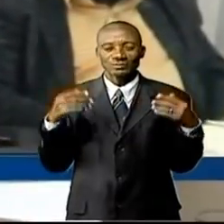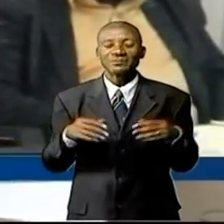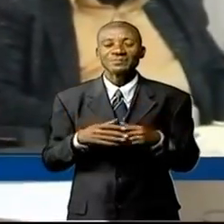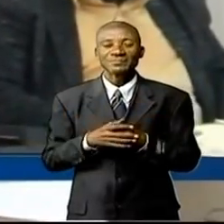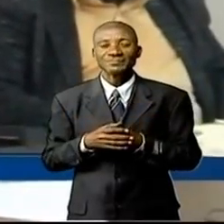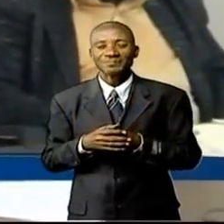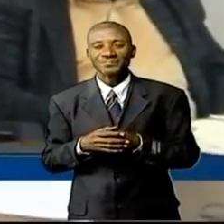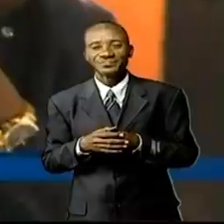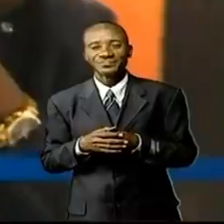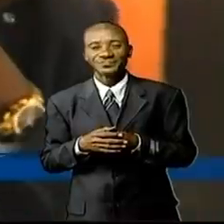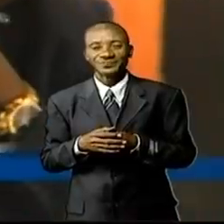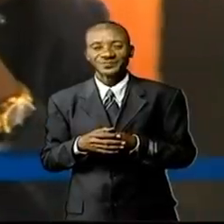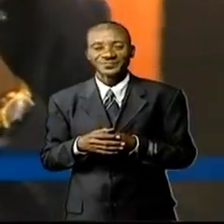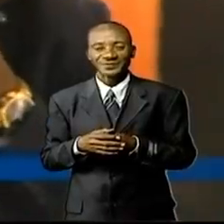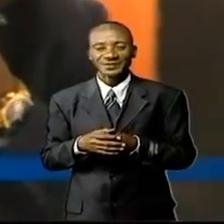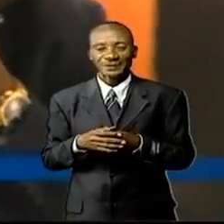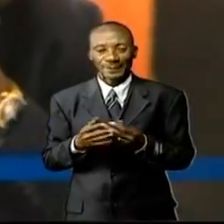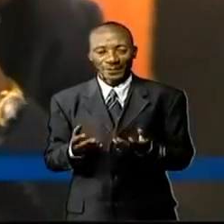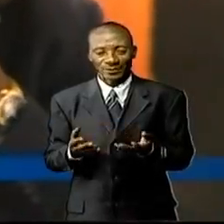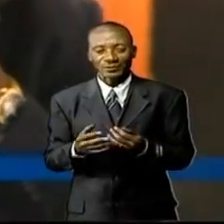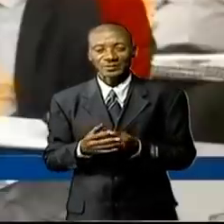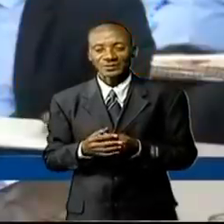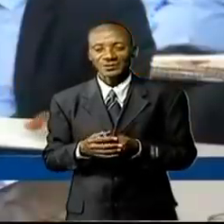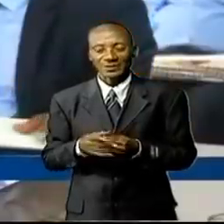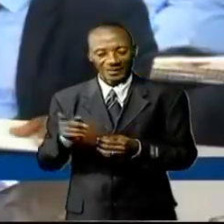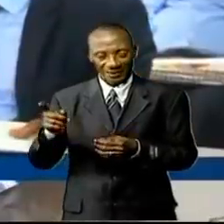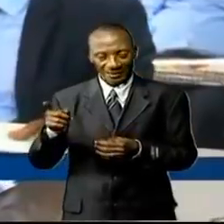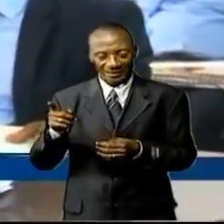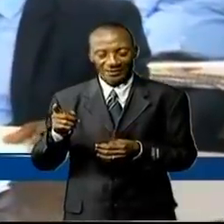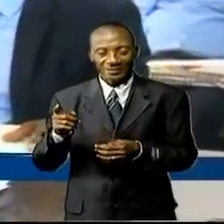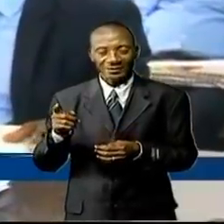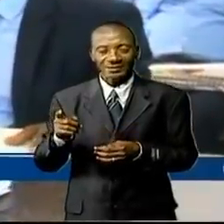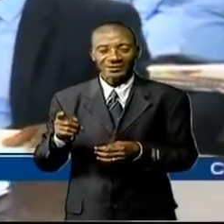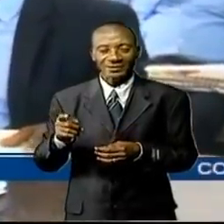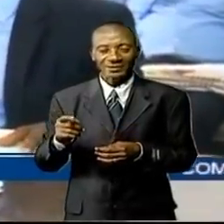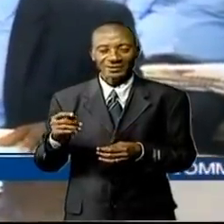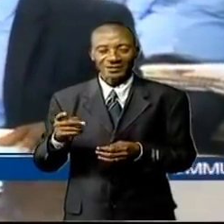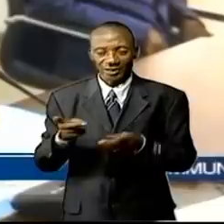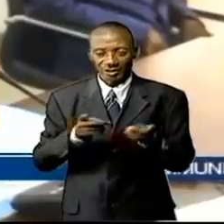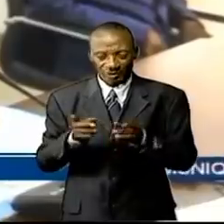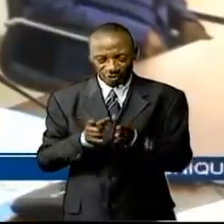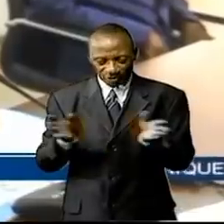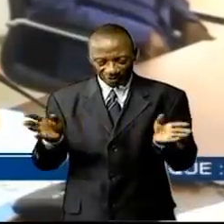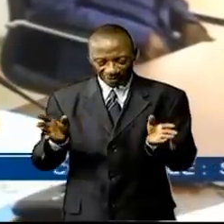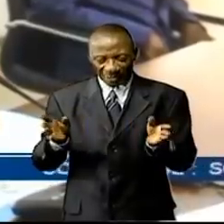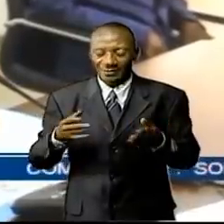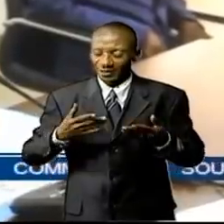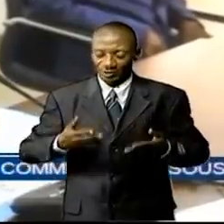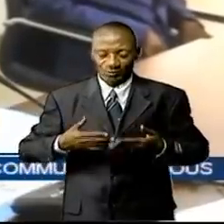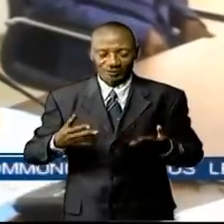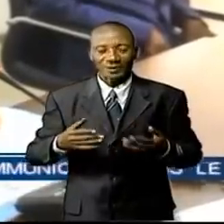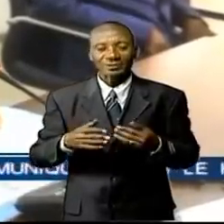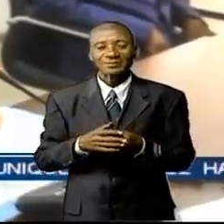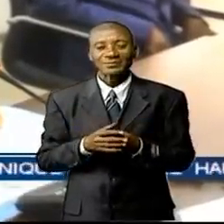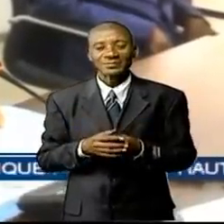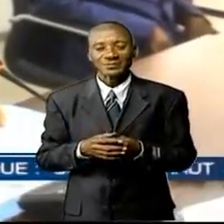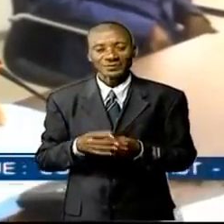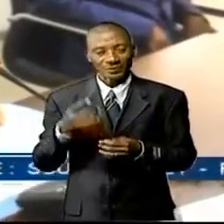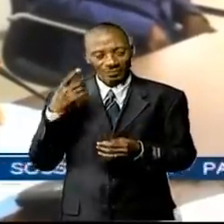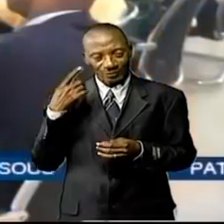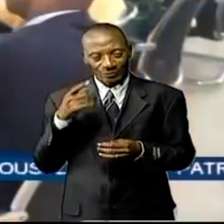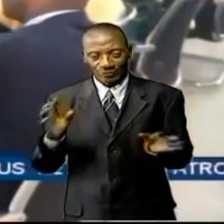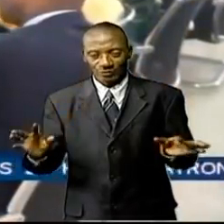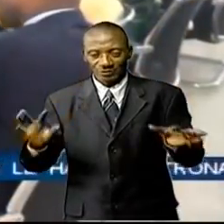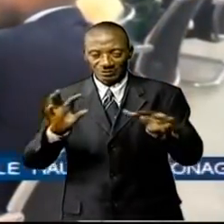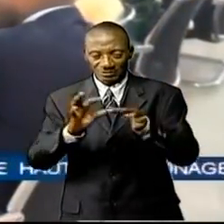Belide Bunga a mis à profit cette première rencontre avec son collègue et partenaire pour solliciter l'insertion de la